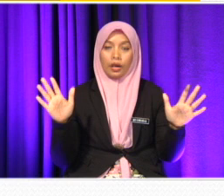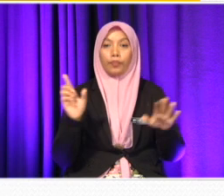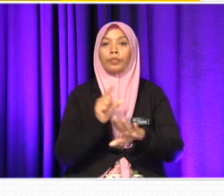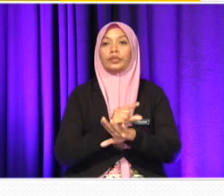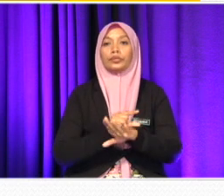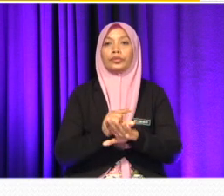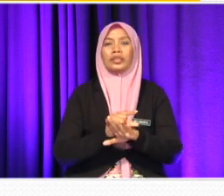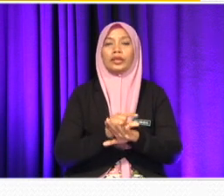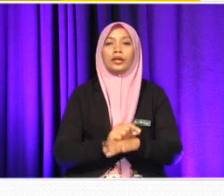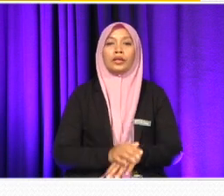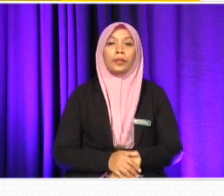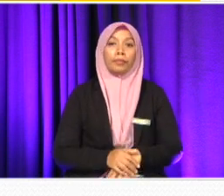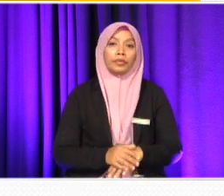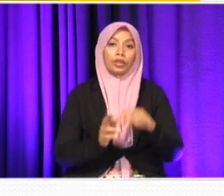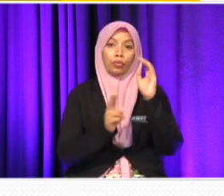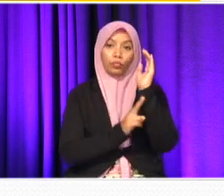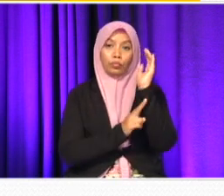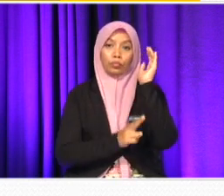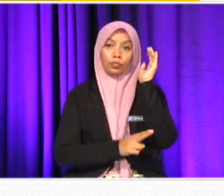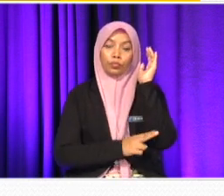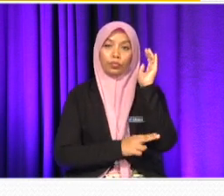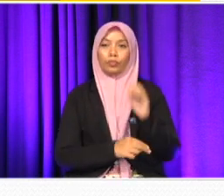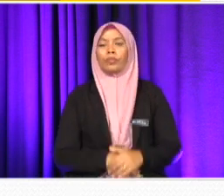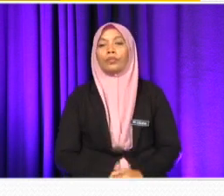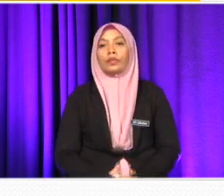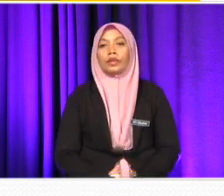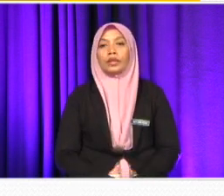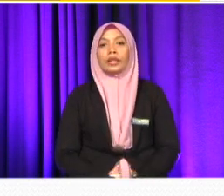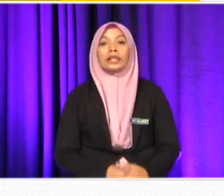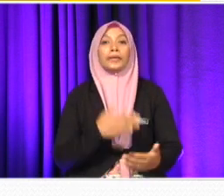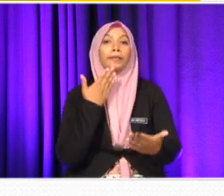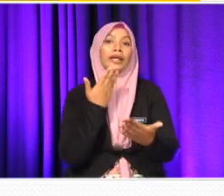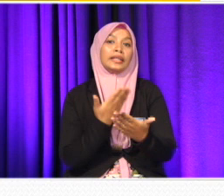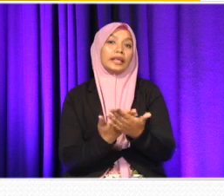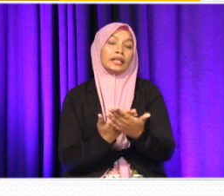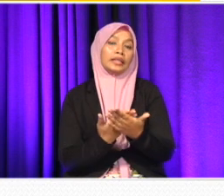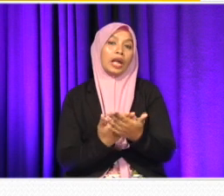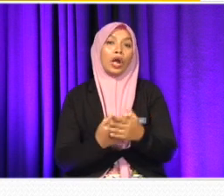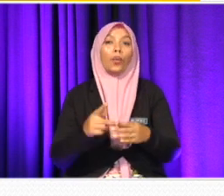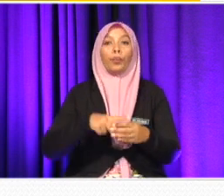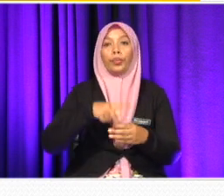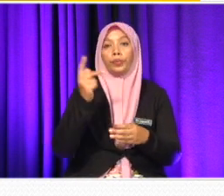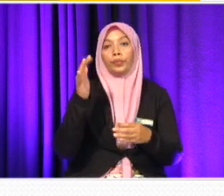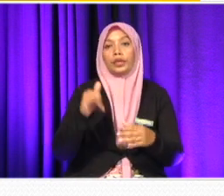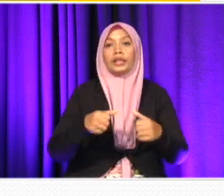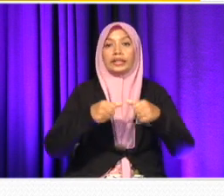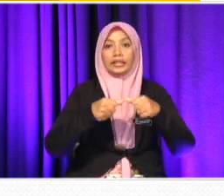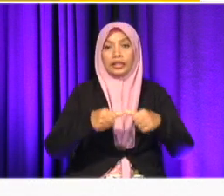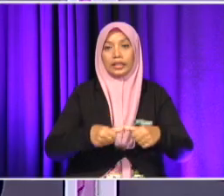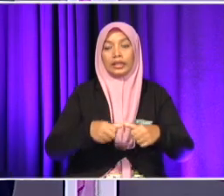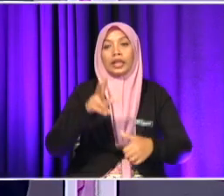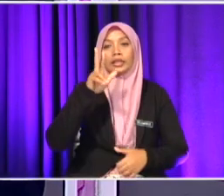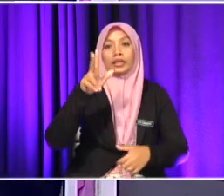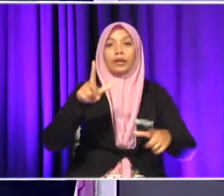mematuhi spesifikasi dan quality produk yang telah ditetapkan Oke kemudian kita pilih sama ada yang ketiga